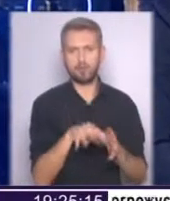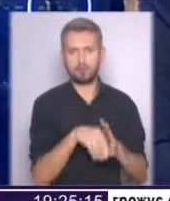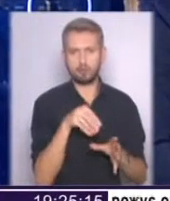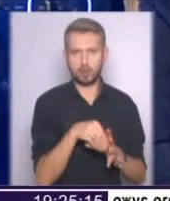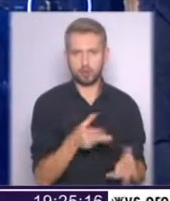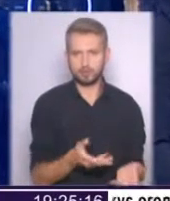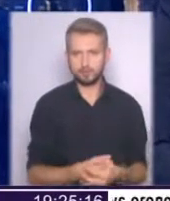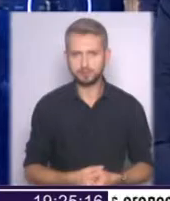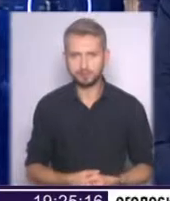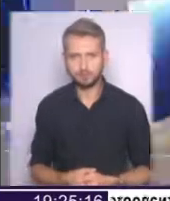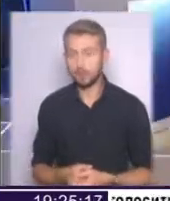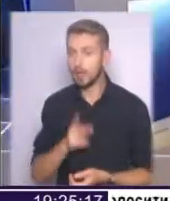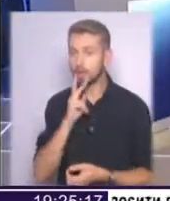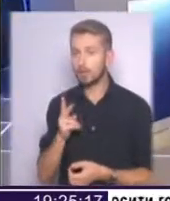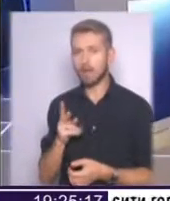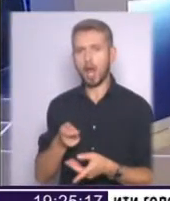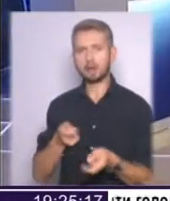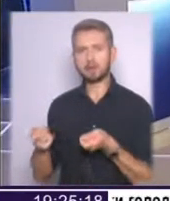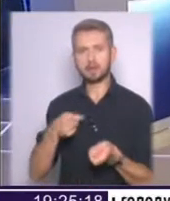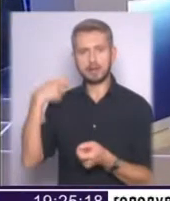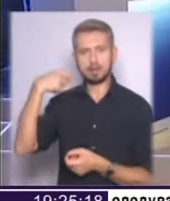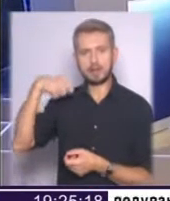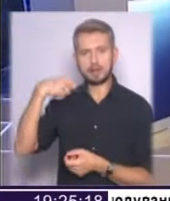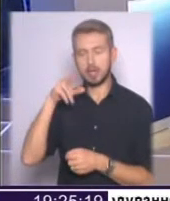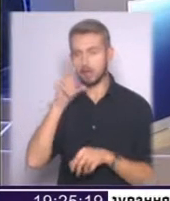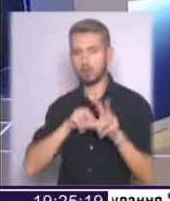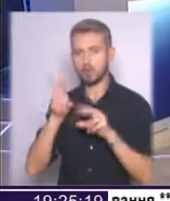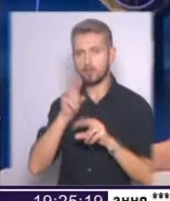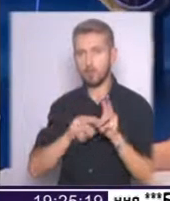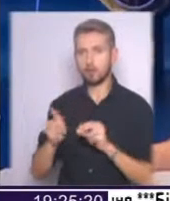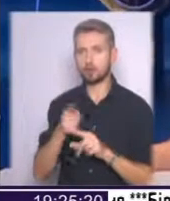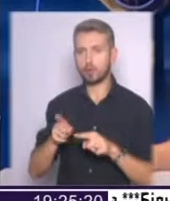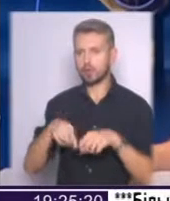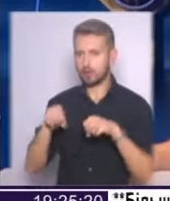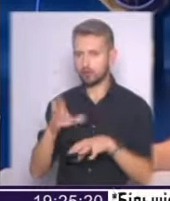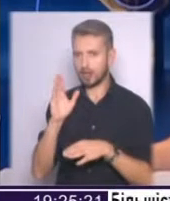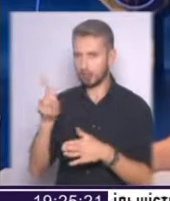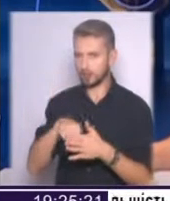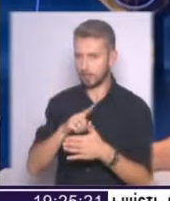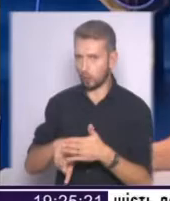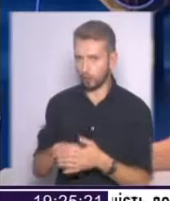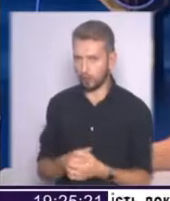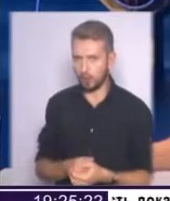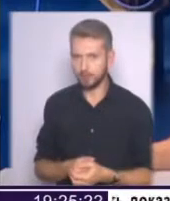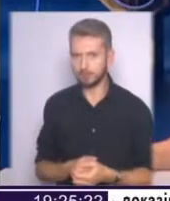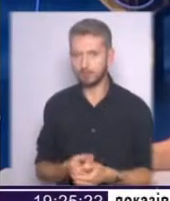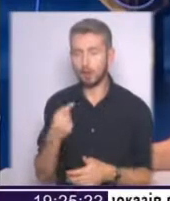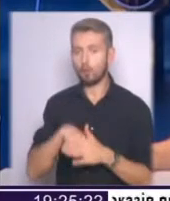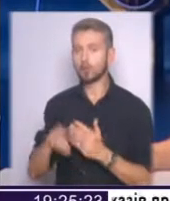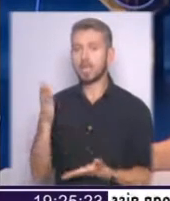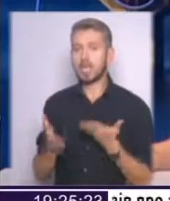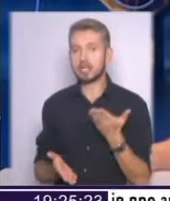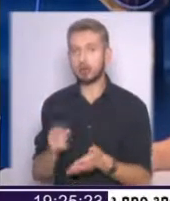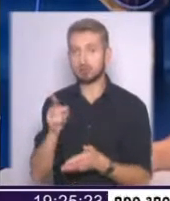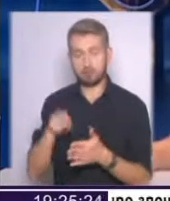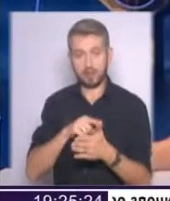власне кажучи. Ну, дивіться, в адміністрації президента сподіваються, що це рішення буде скасовано. Тому що якщо його